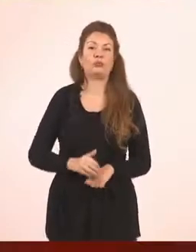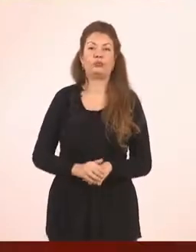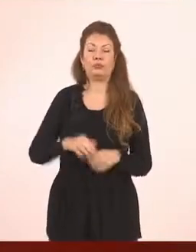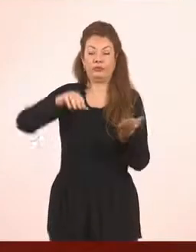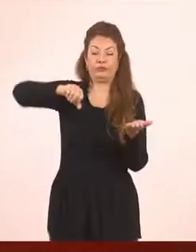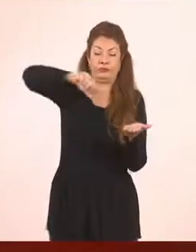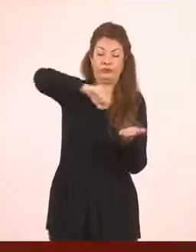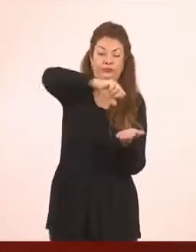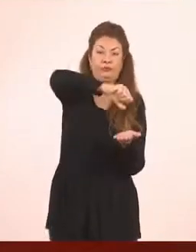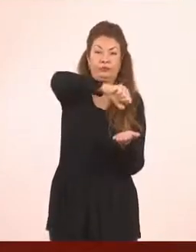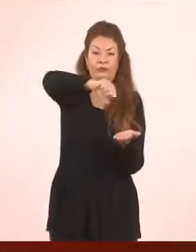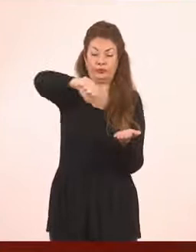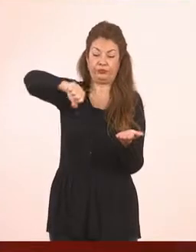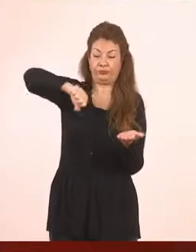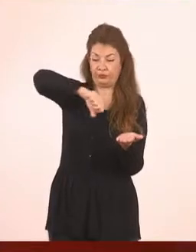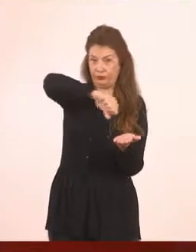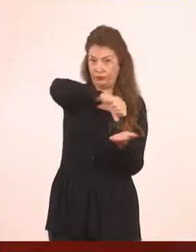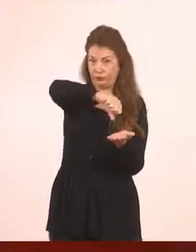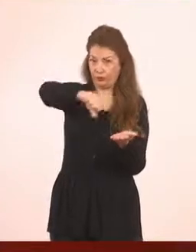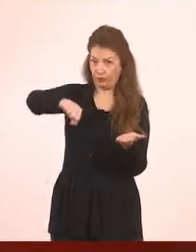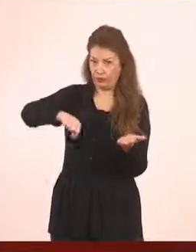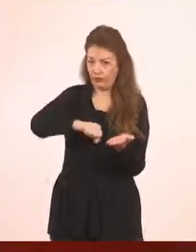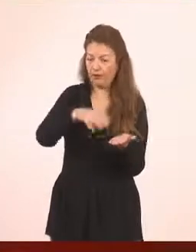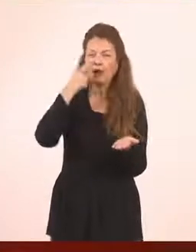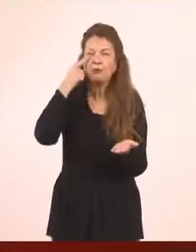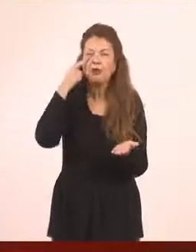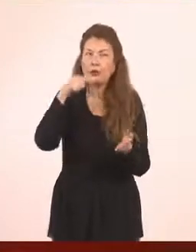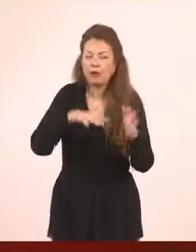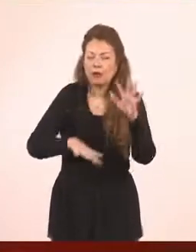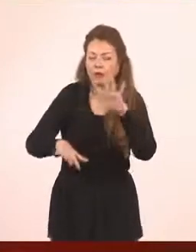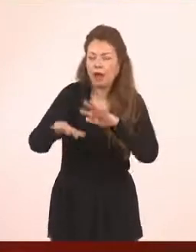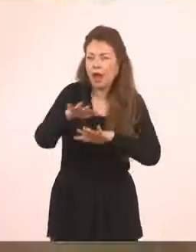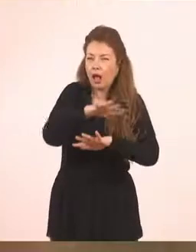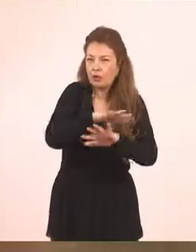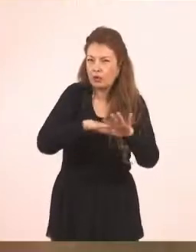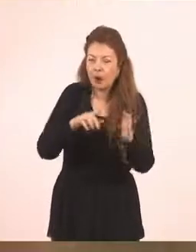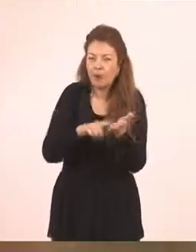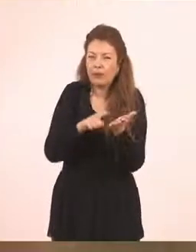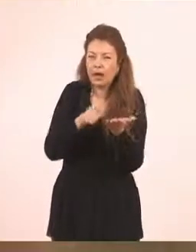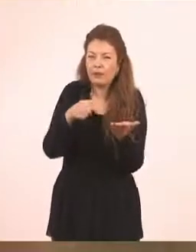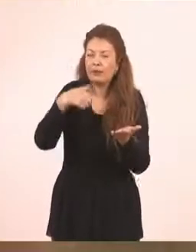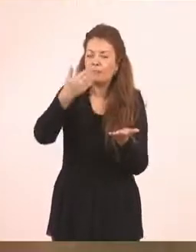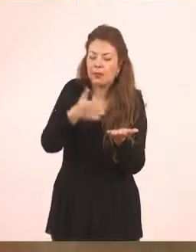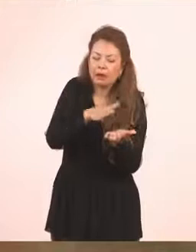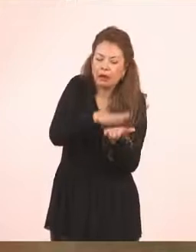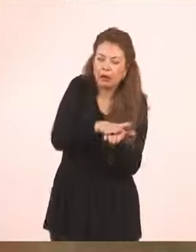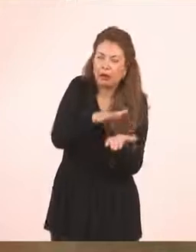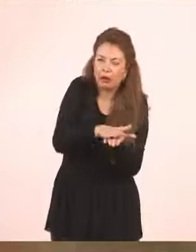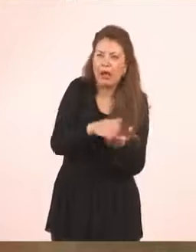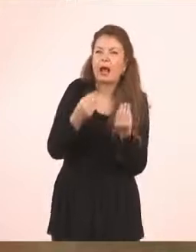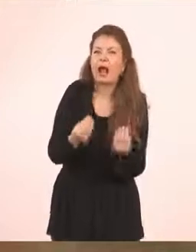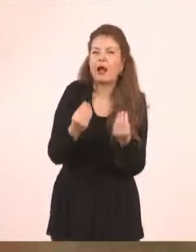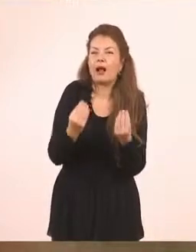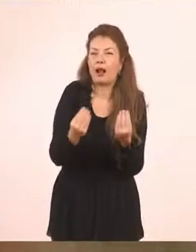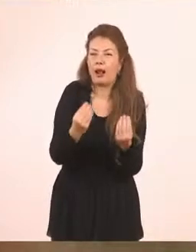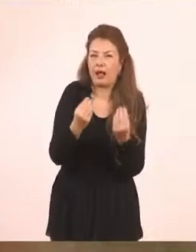Και αυτό πρέπει, Σοφία, ναι, αν θέλουμε να δούμε κάτι μαγικό, να το πατήσουμε πιο καλά από όλα τα χρώματα